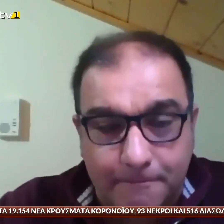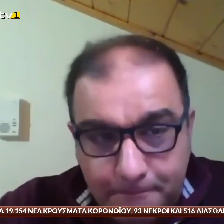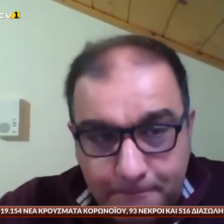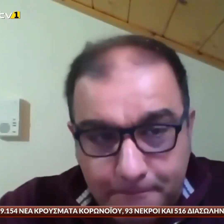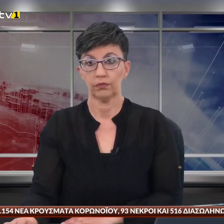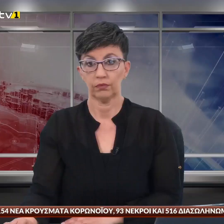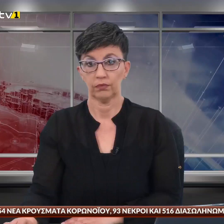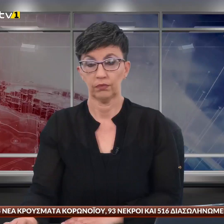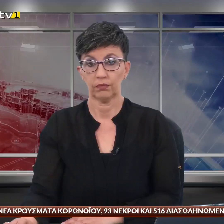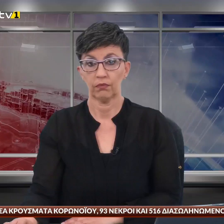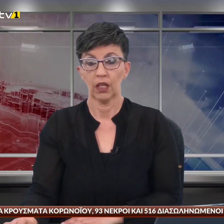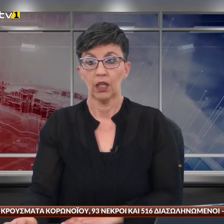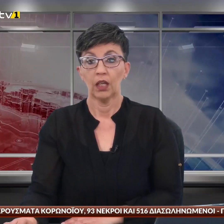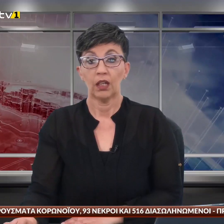φαντασμάτων.